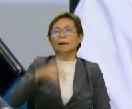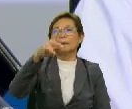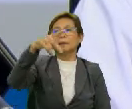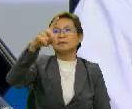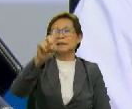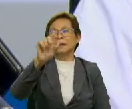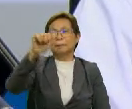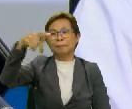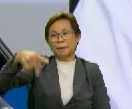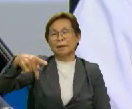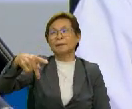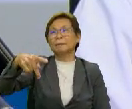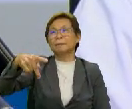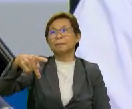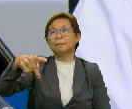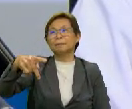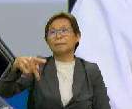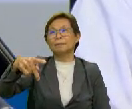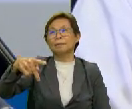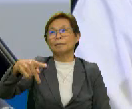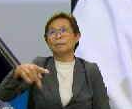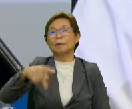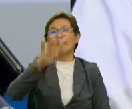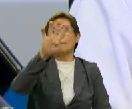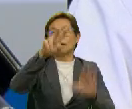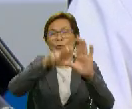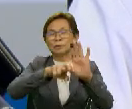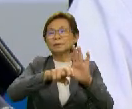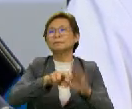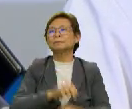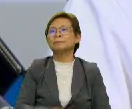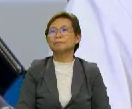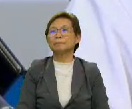Tindakan Demokratik DAP 4 kerusi,